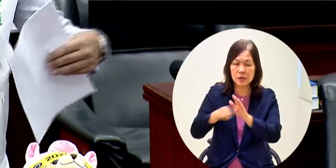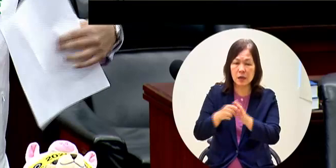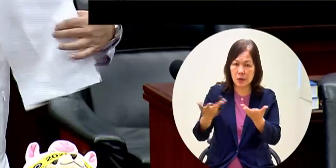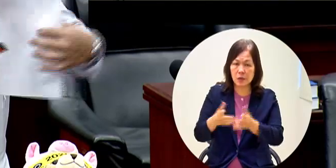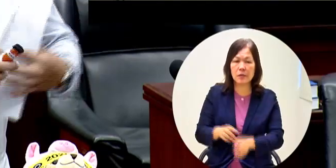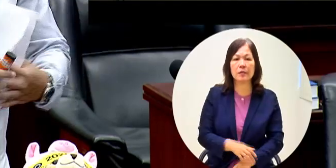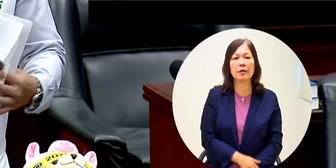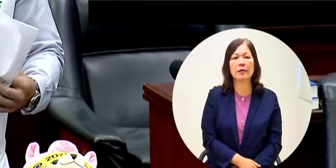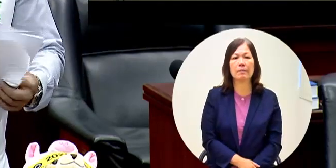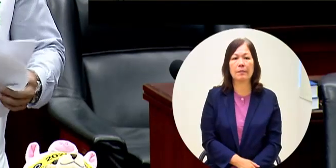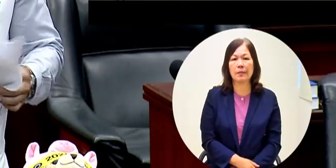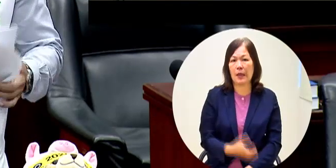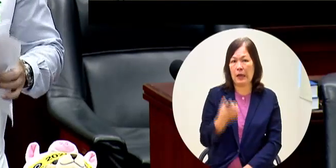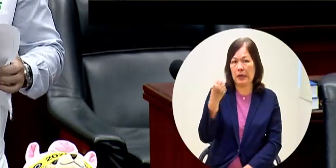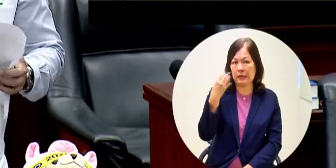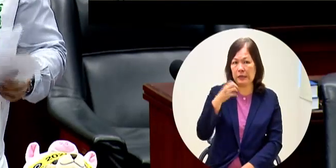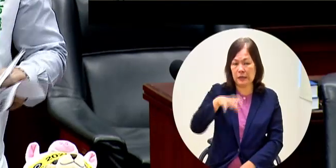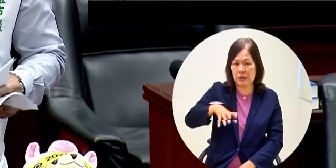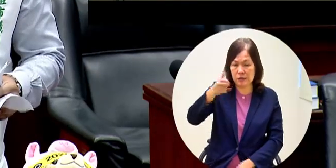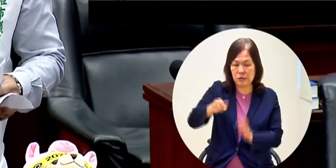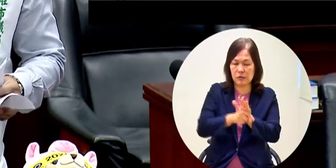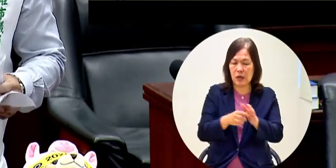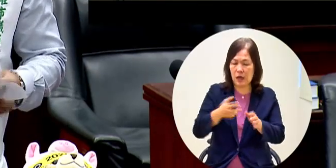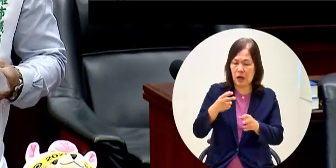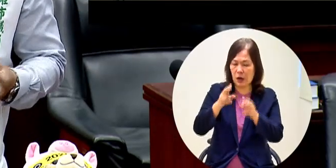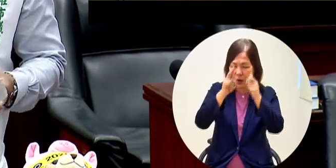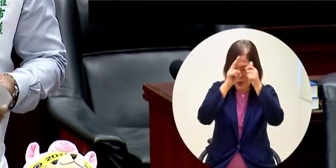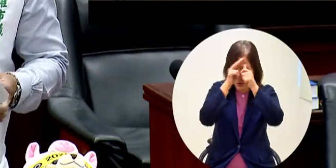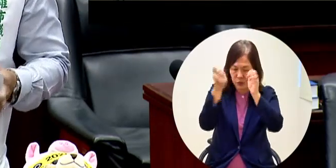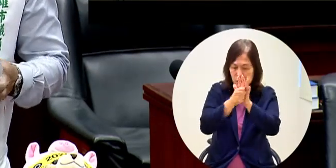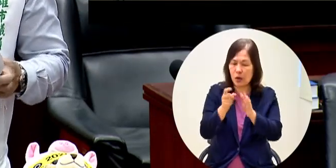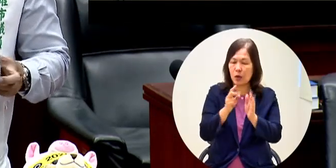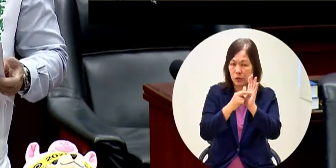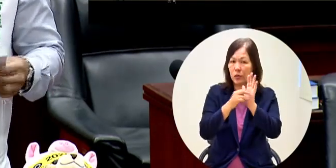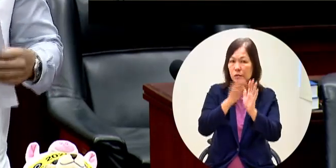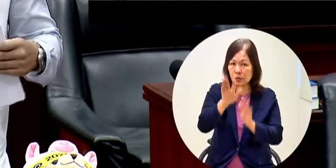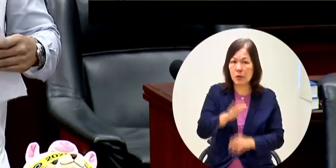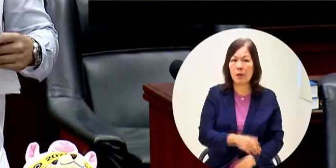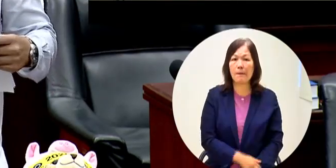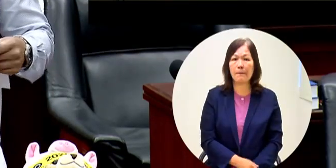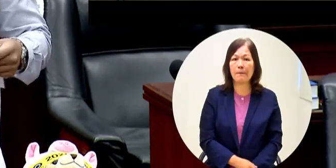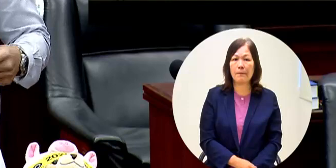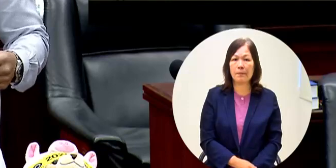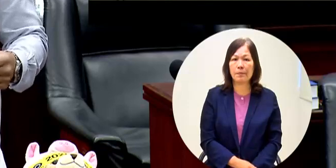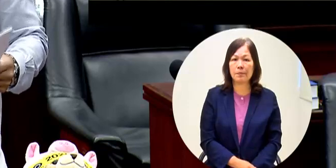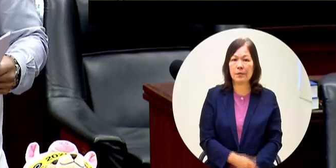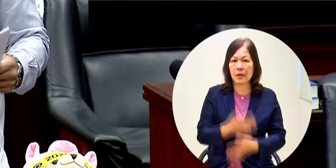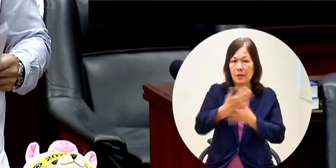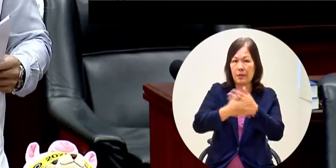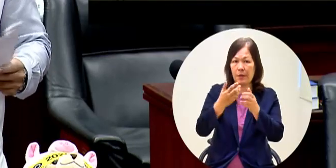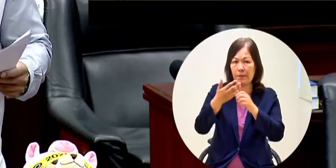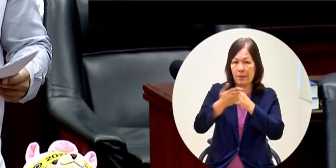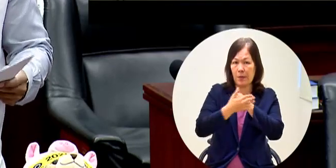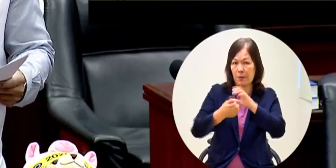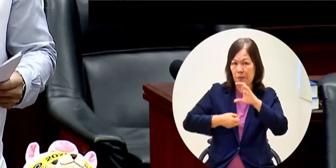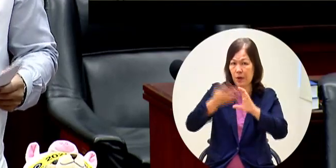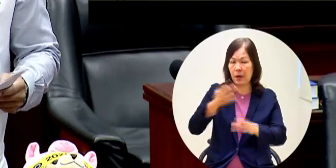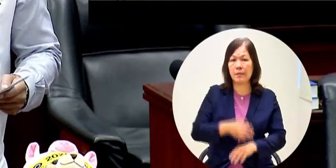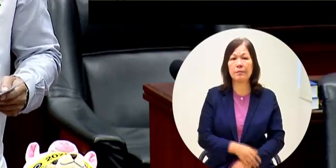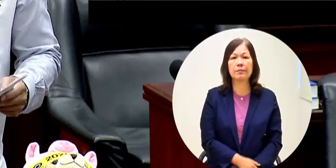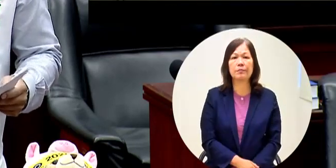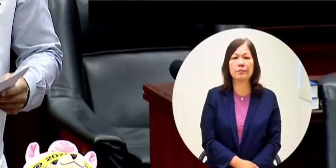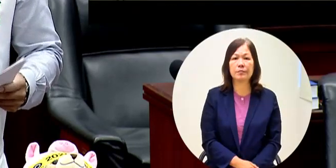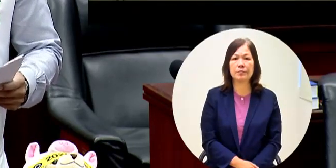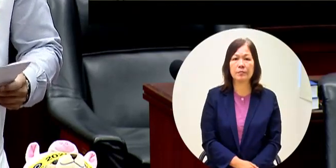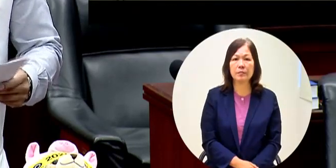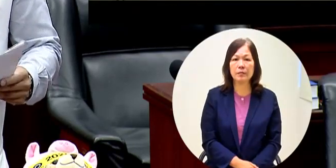个局长吼，许局长嘛有讲的吼，我只要快速啦，来影片帮我放一下。 那这个我们预期成效大